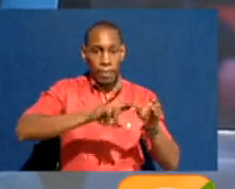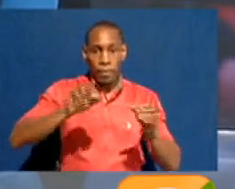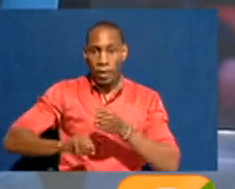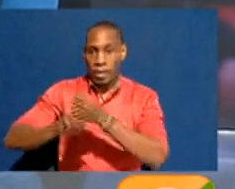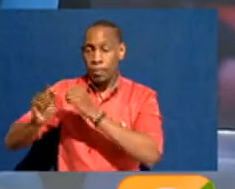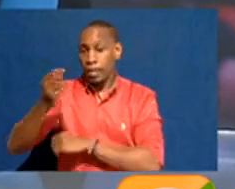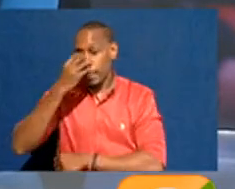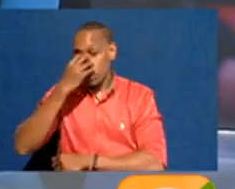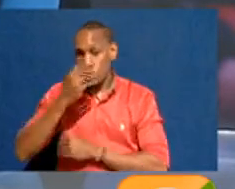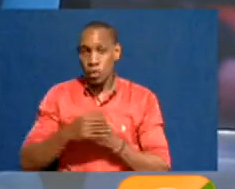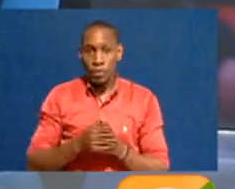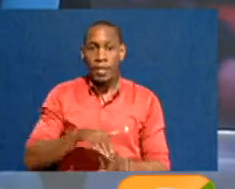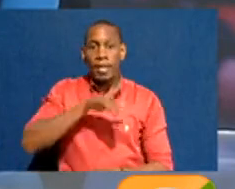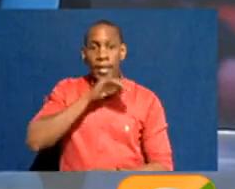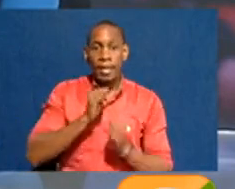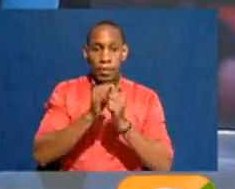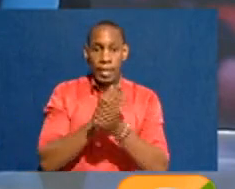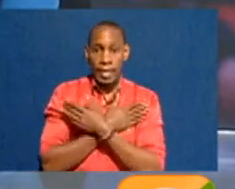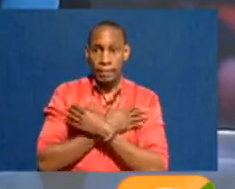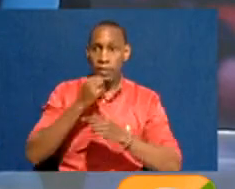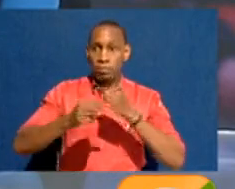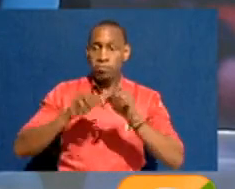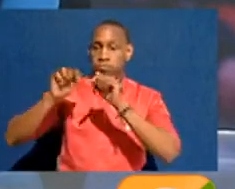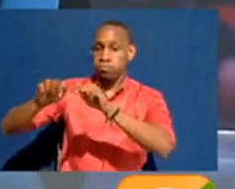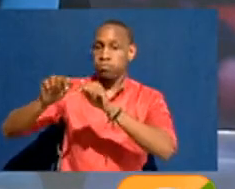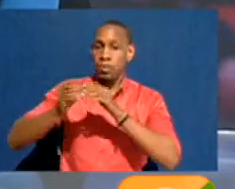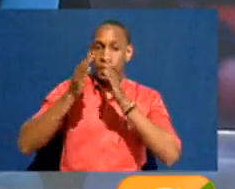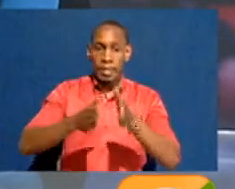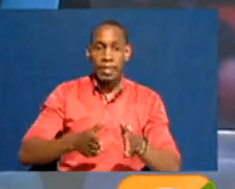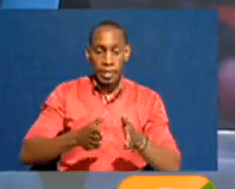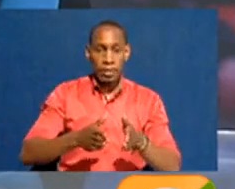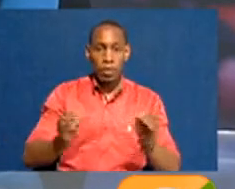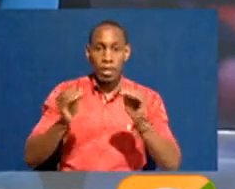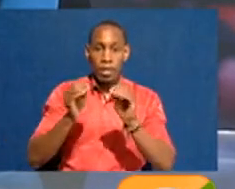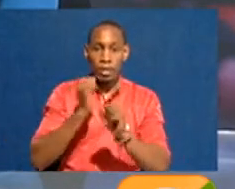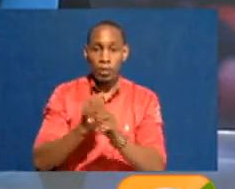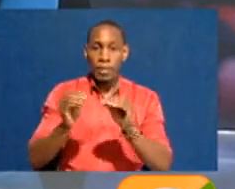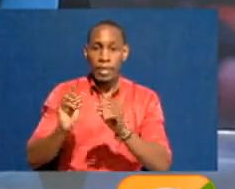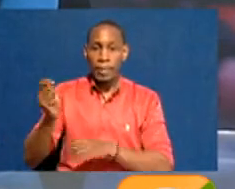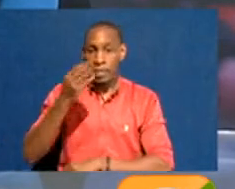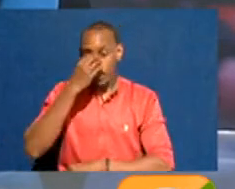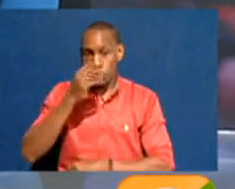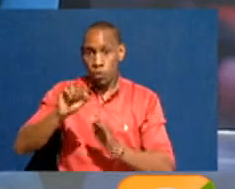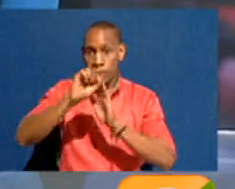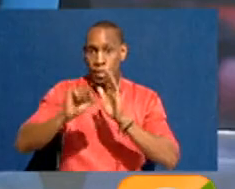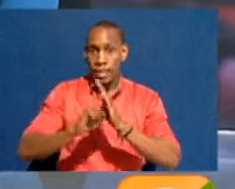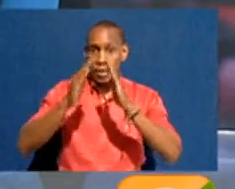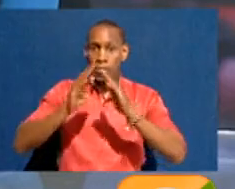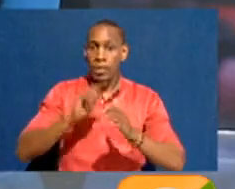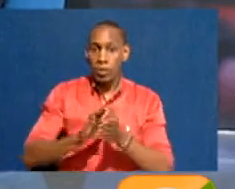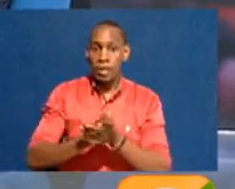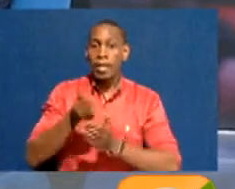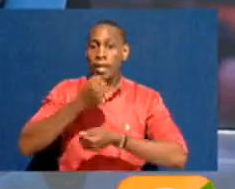mkono Rais William Ruto. Na Odinga na wandani wake wakiendelea kuwasuta viongozi waliofanya mkutano na Rais Ruto ikulu wakisema chuma